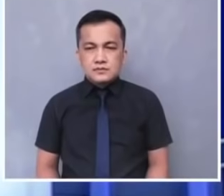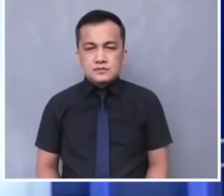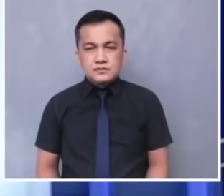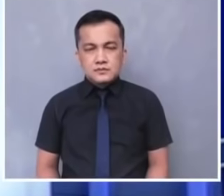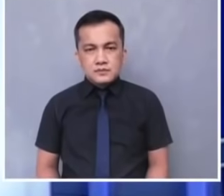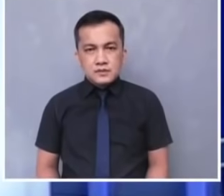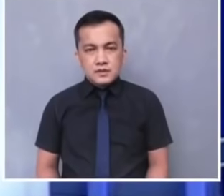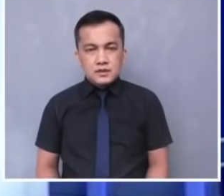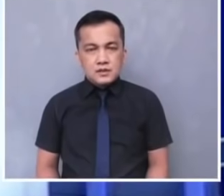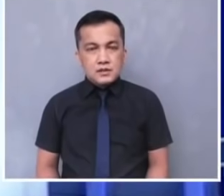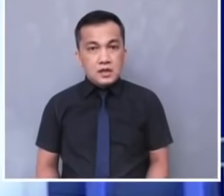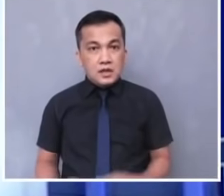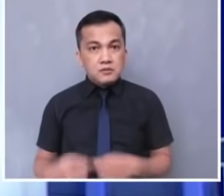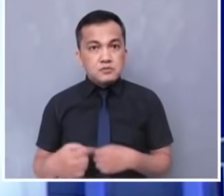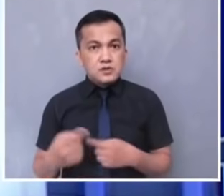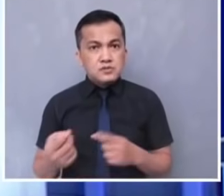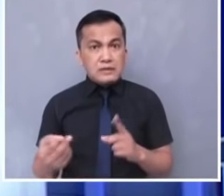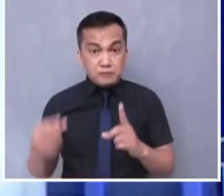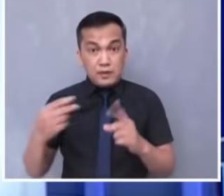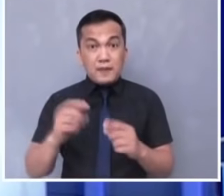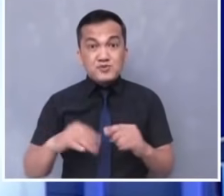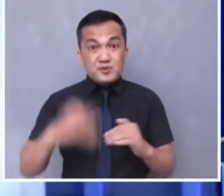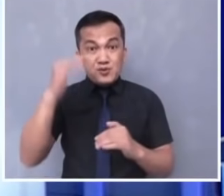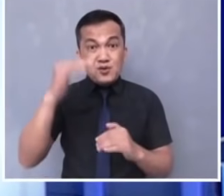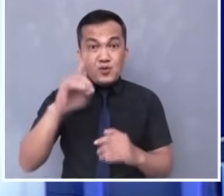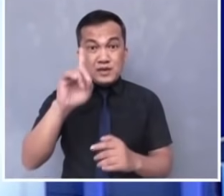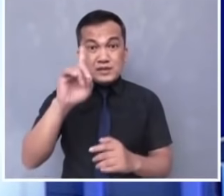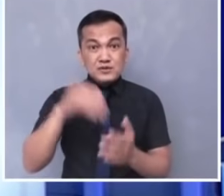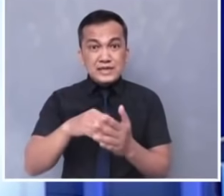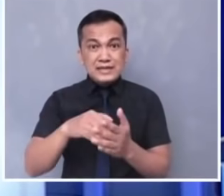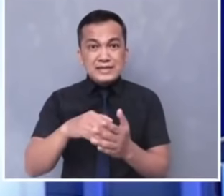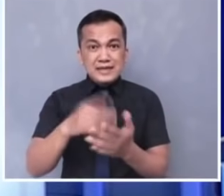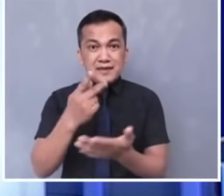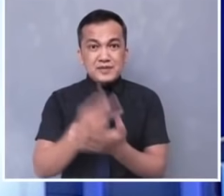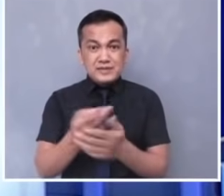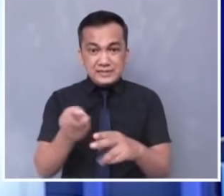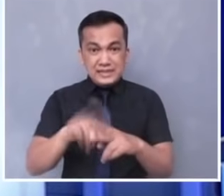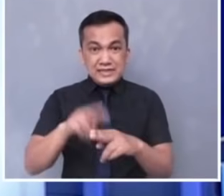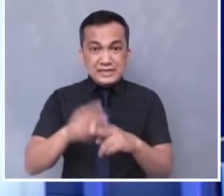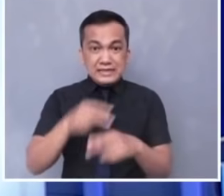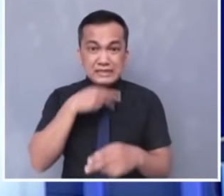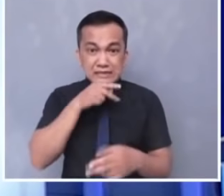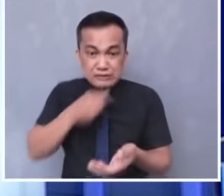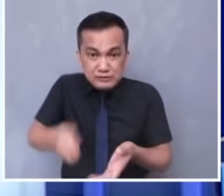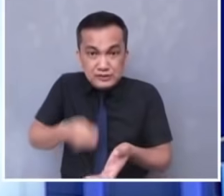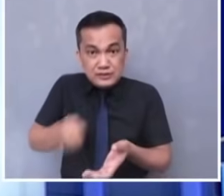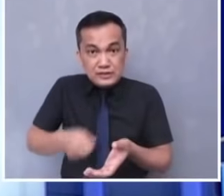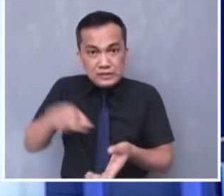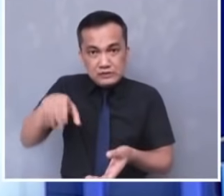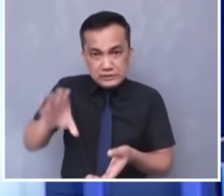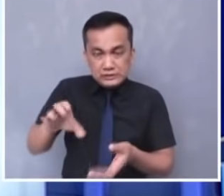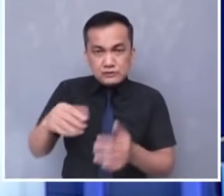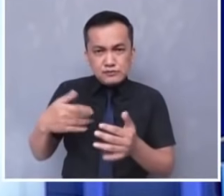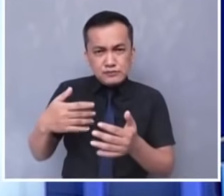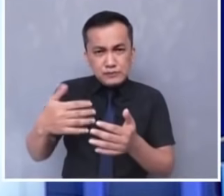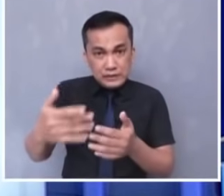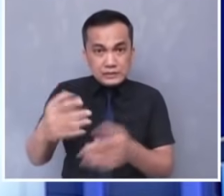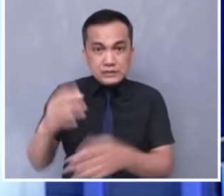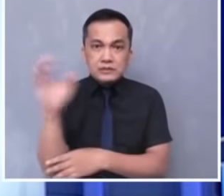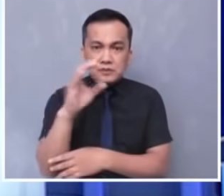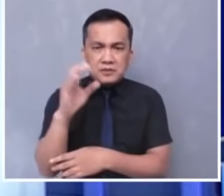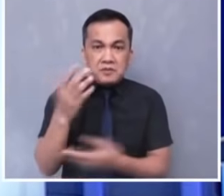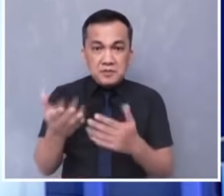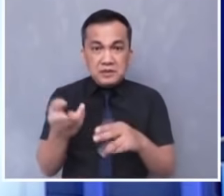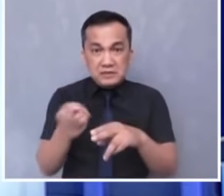Hanggang 1,000 piso ang itataas ng lechon sa Quezon City hanggang araw ng Pasko. Pero posible pang tumaas ang presyo